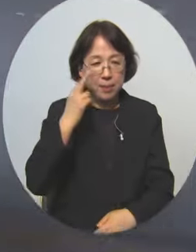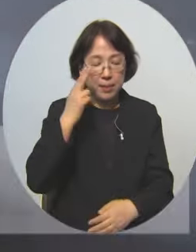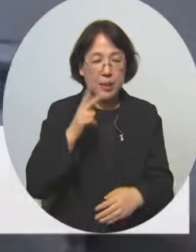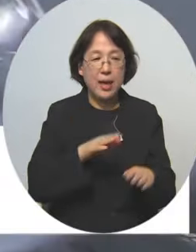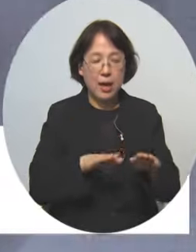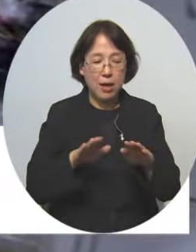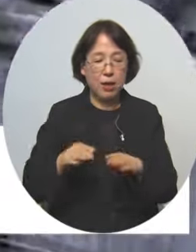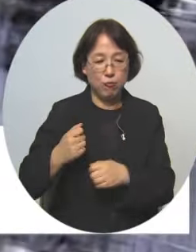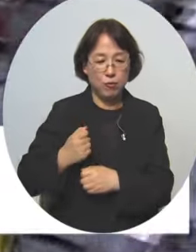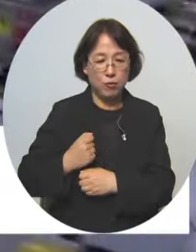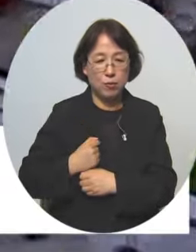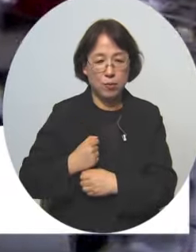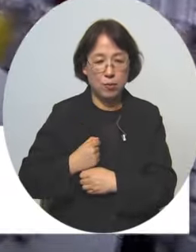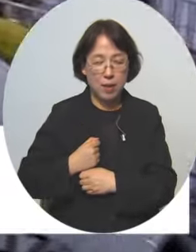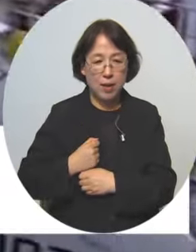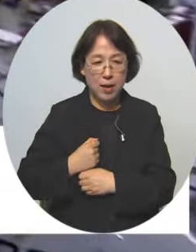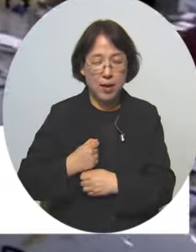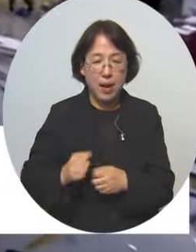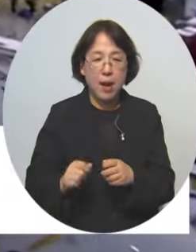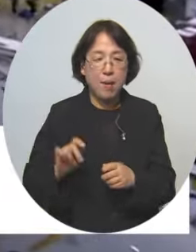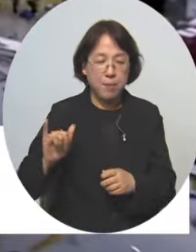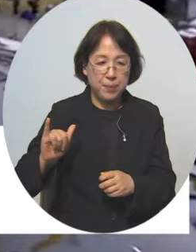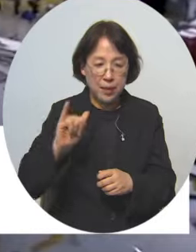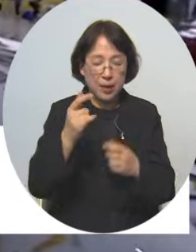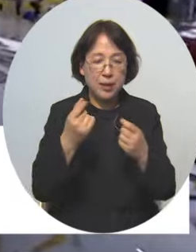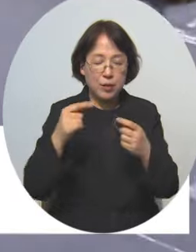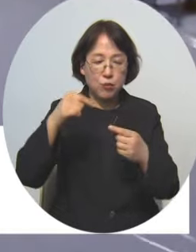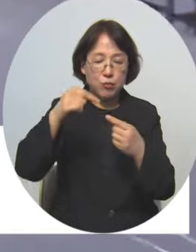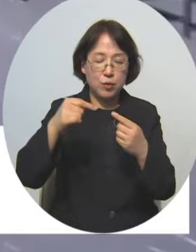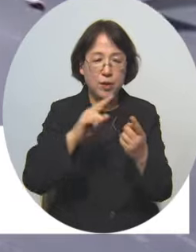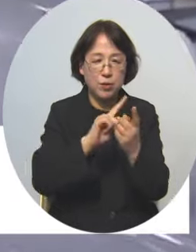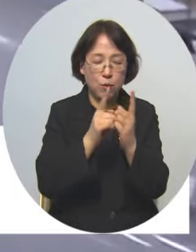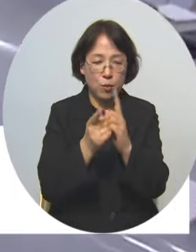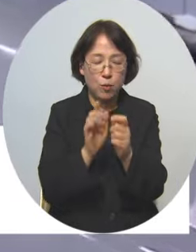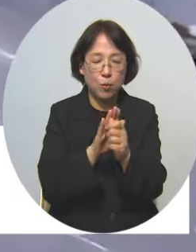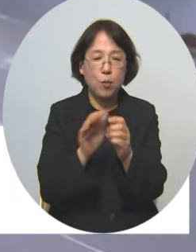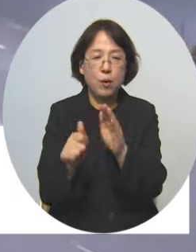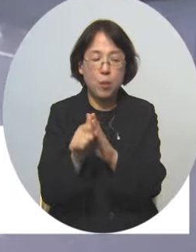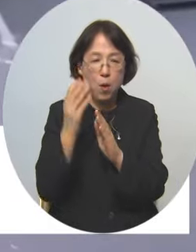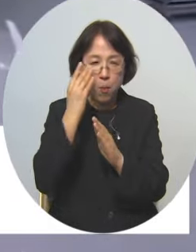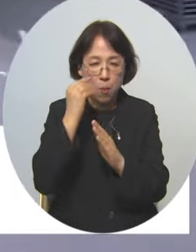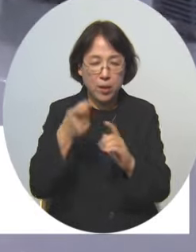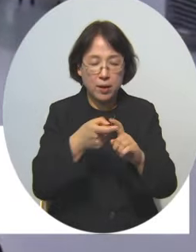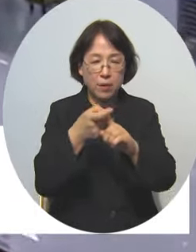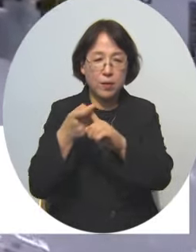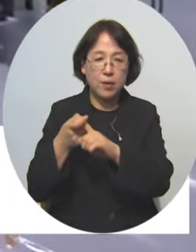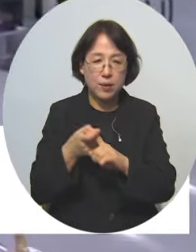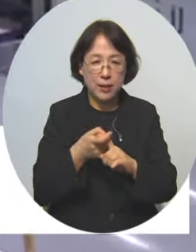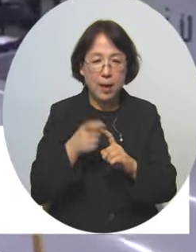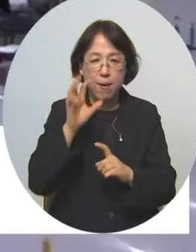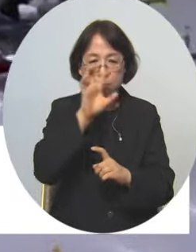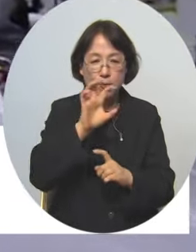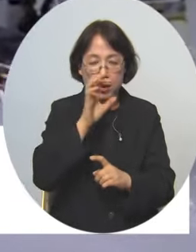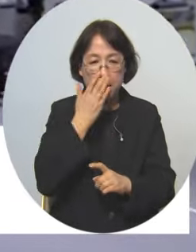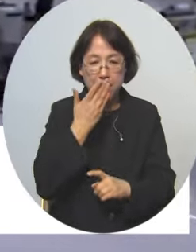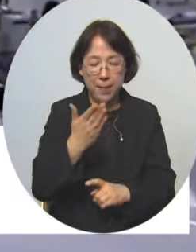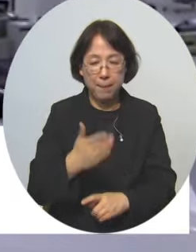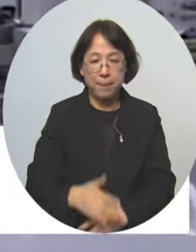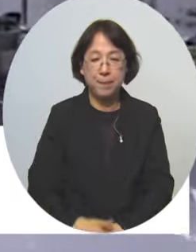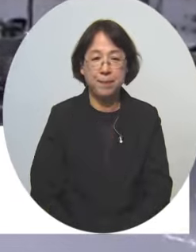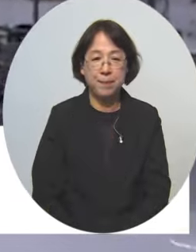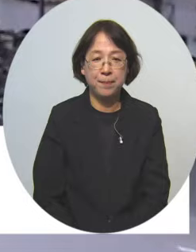동일 기종의 해상 초계기를 운용함으로써 상호 운용성 측면에서 원활한 연합 해상 항공 작전이 가능하게